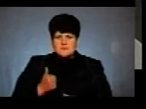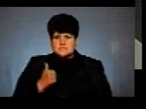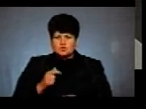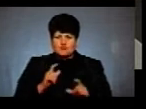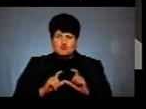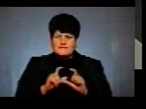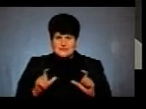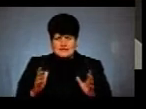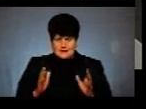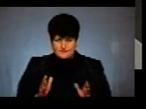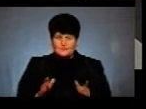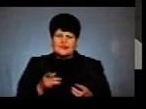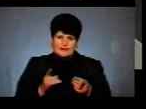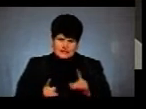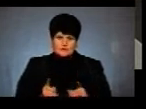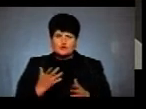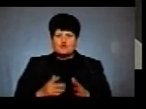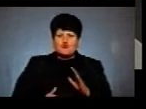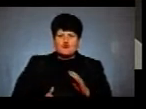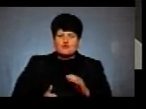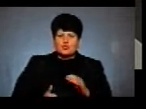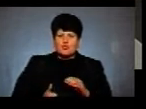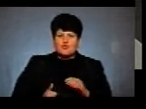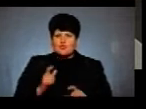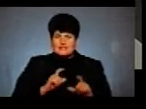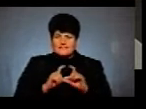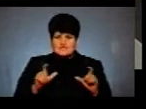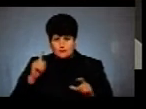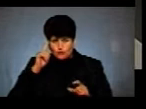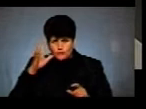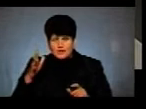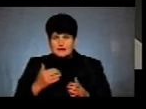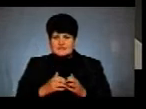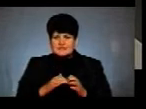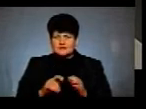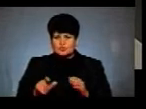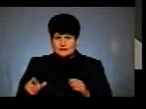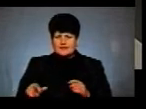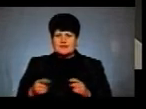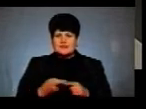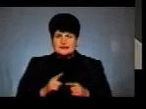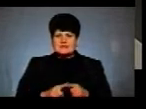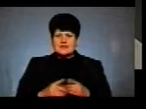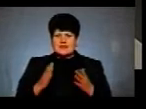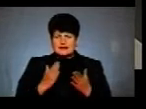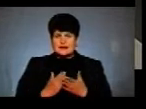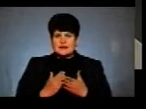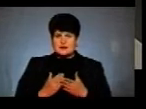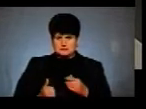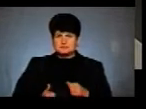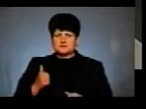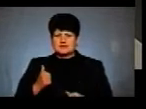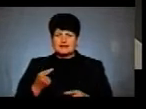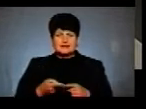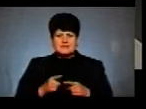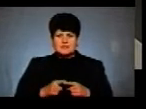Дійсно, якщо університет популярний серед абітурієнтів, це вже свідчить про його престиж, хоча не треба тим аж надто захоплюватись. Ми на